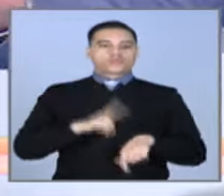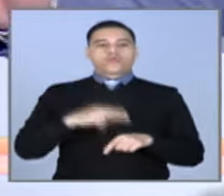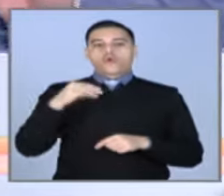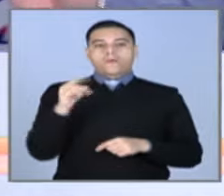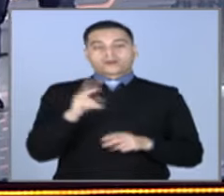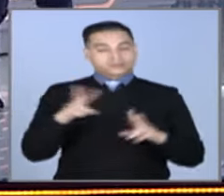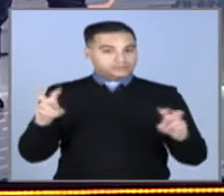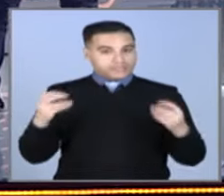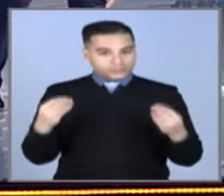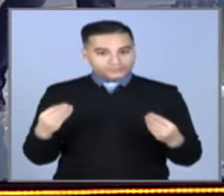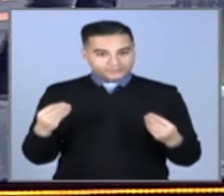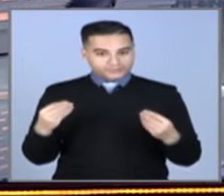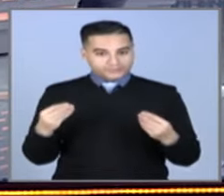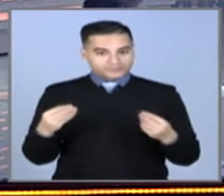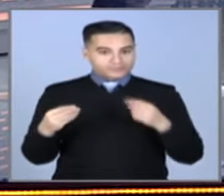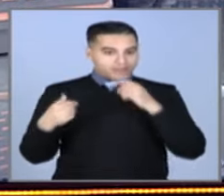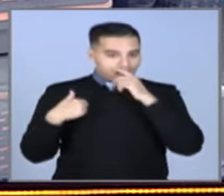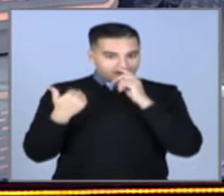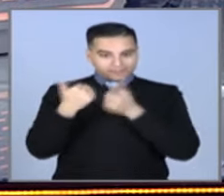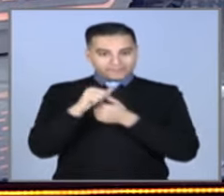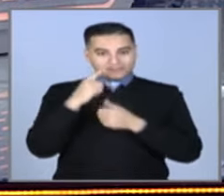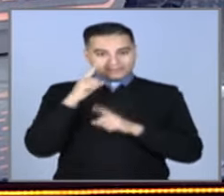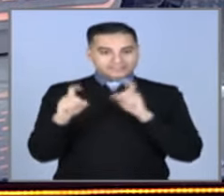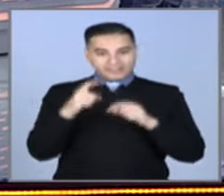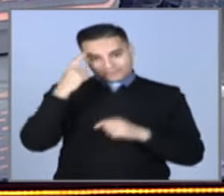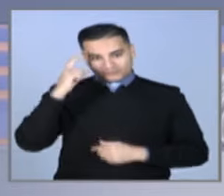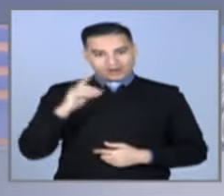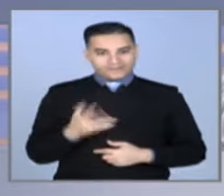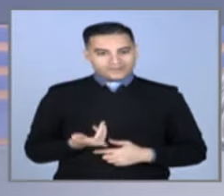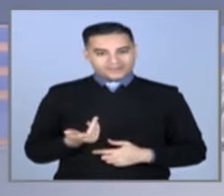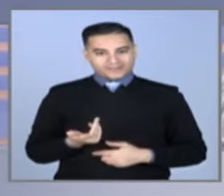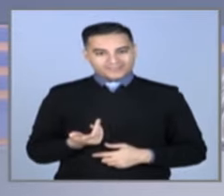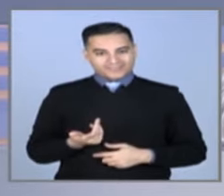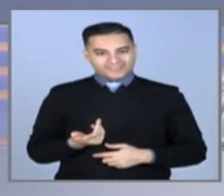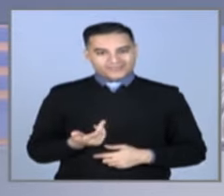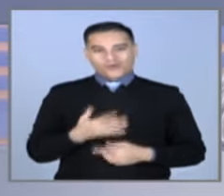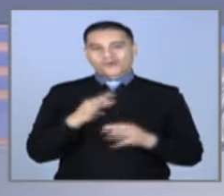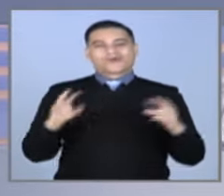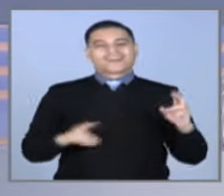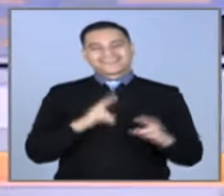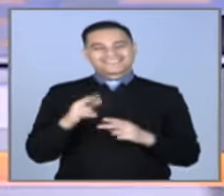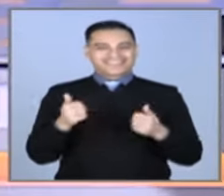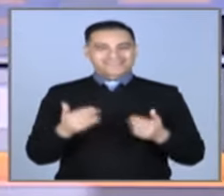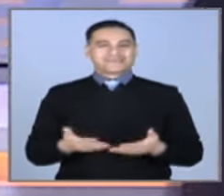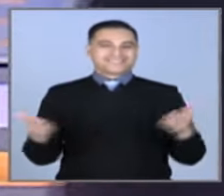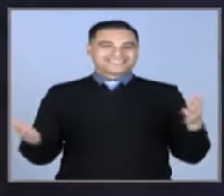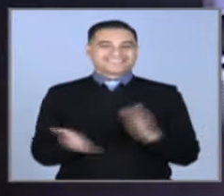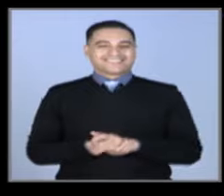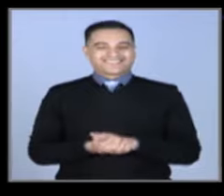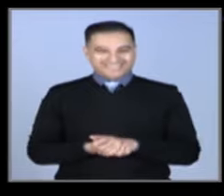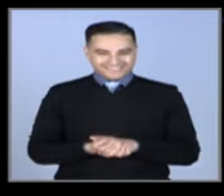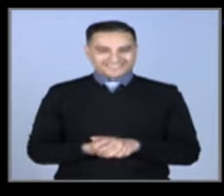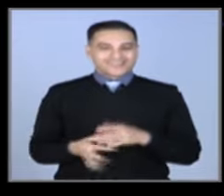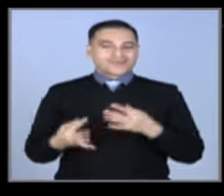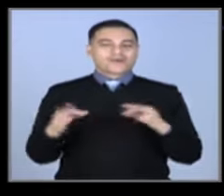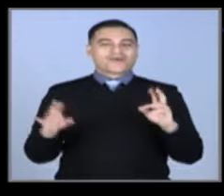محمود. استنوا أنا لسه ما شفتش الأسئلة اللي ما تجاوبتش. كل الأسئلة تجاوبت. تفضلوا.